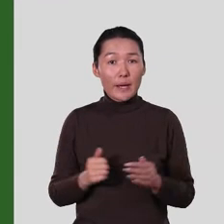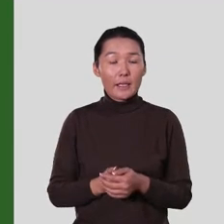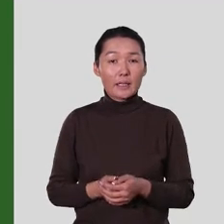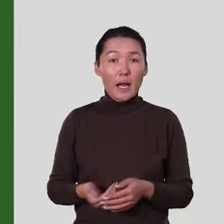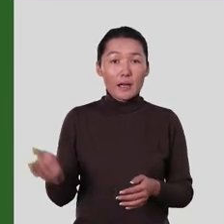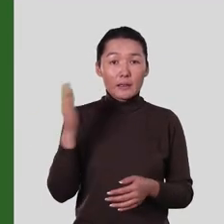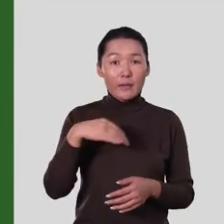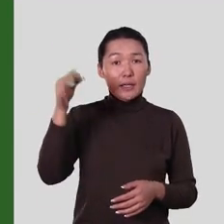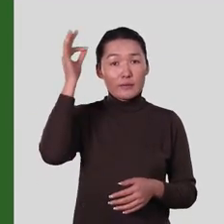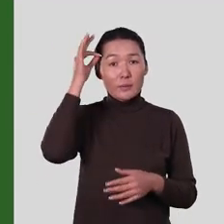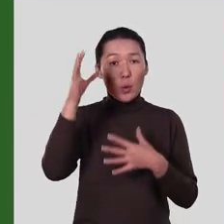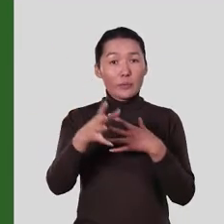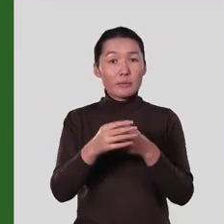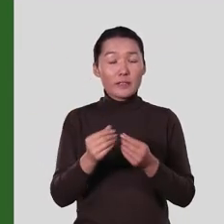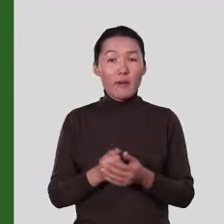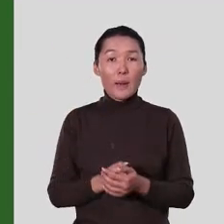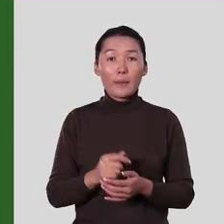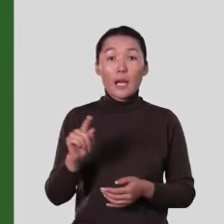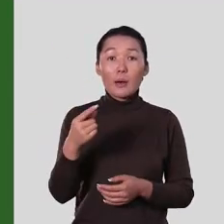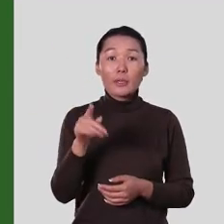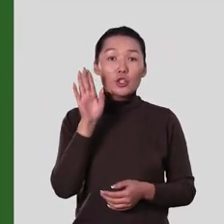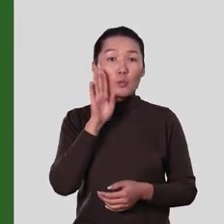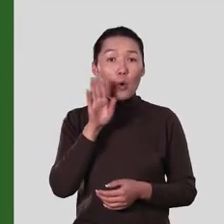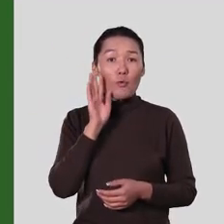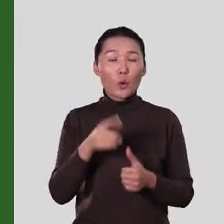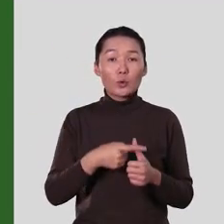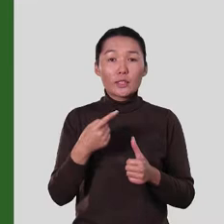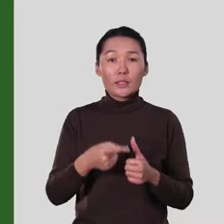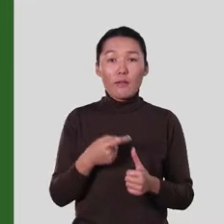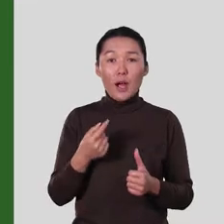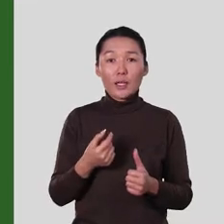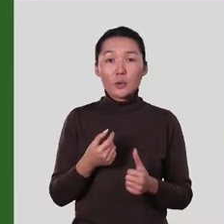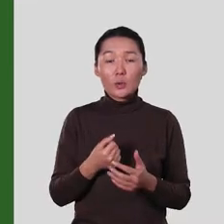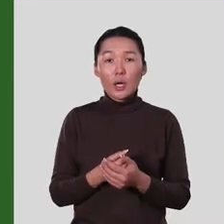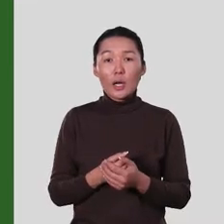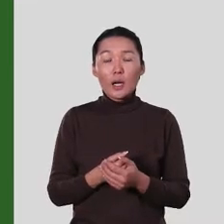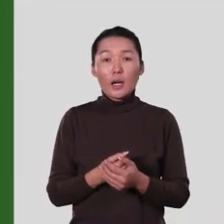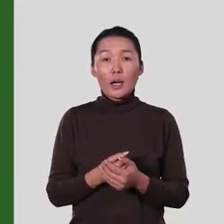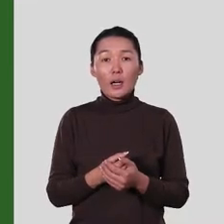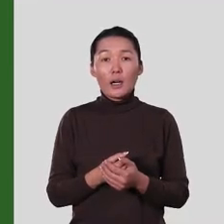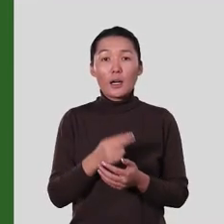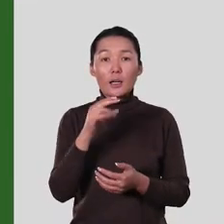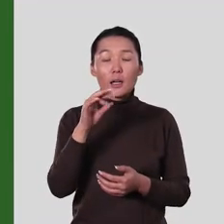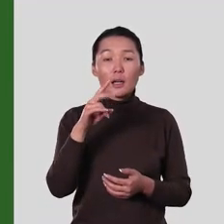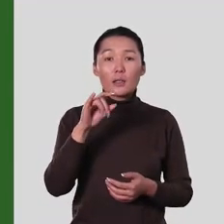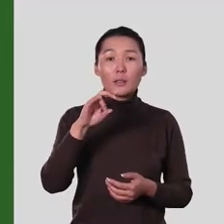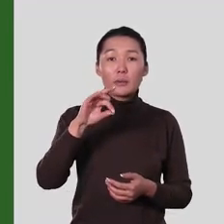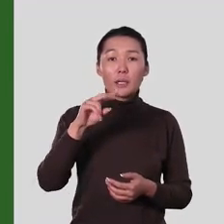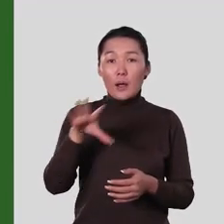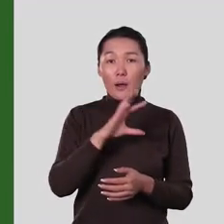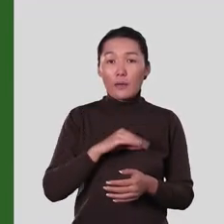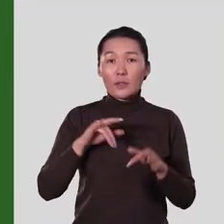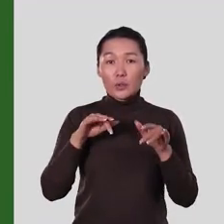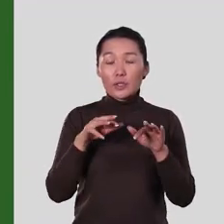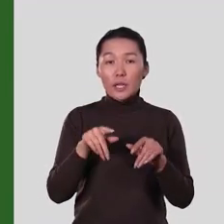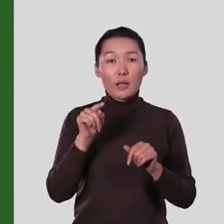давайте вспомним с вами, почему воду называют колыбелью жизни. Все дело в том,